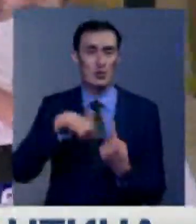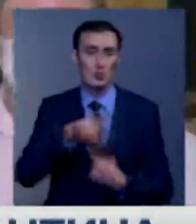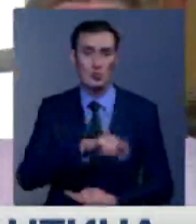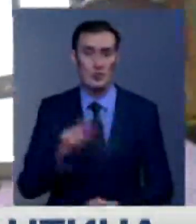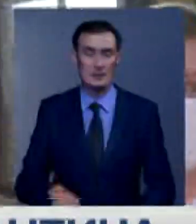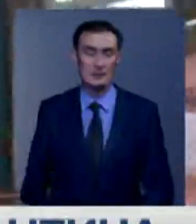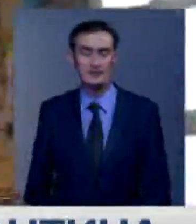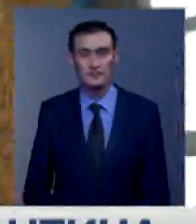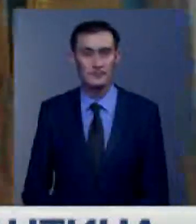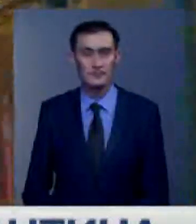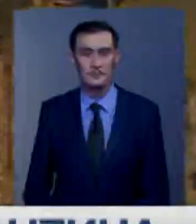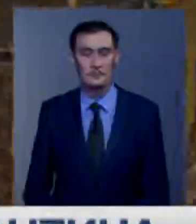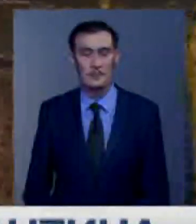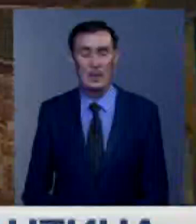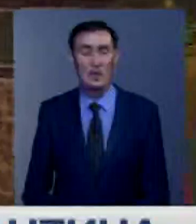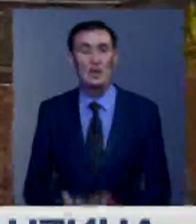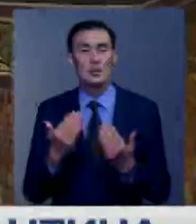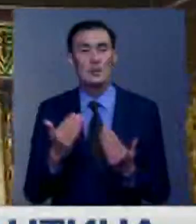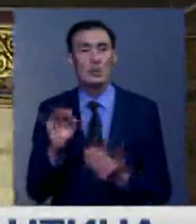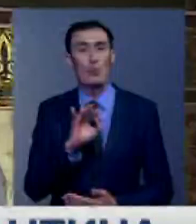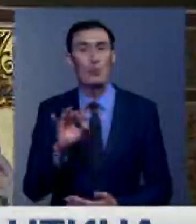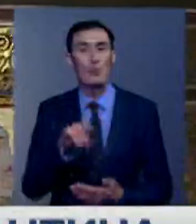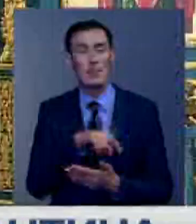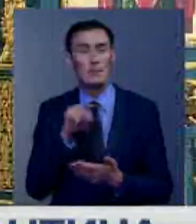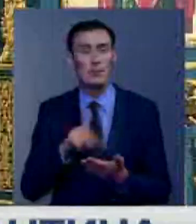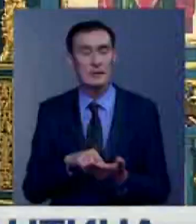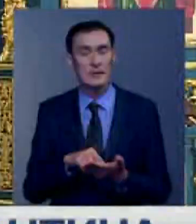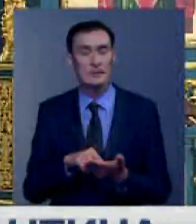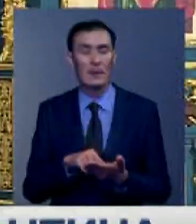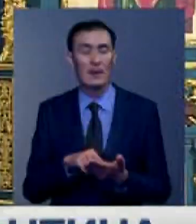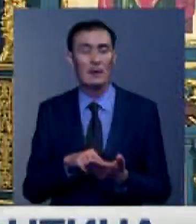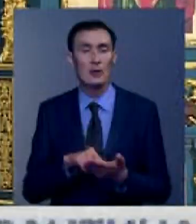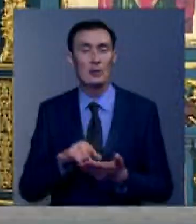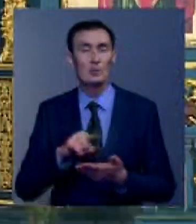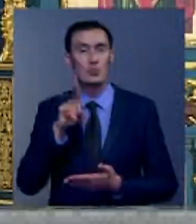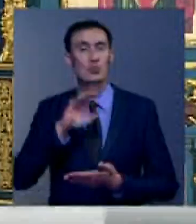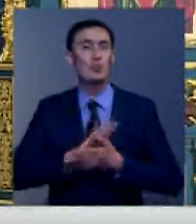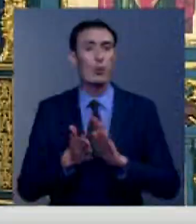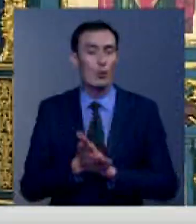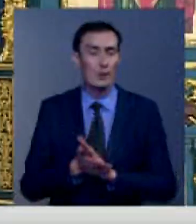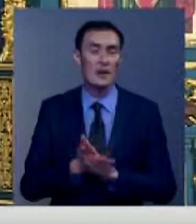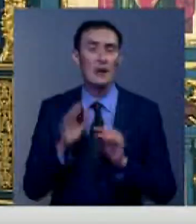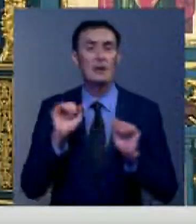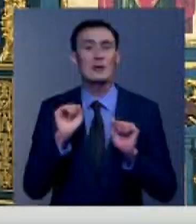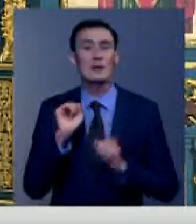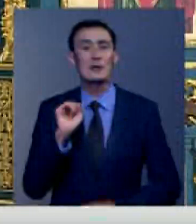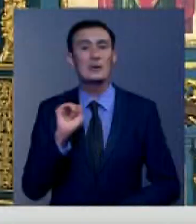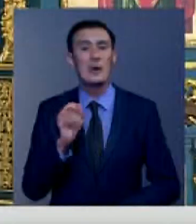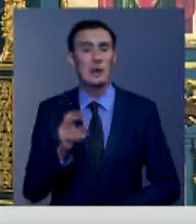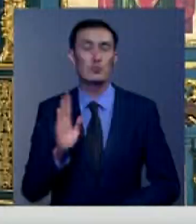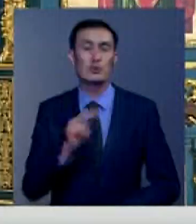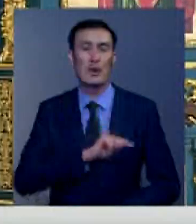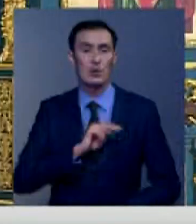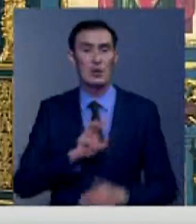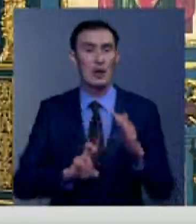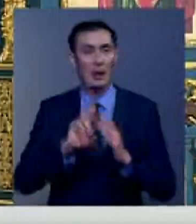людей. Что касается формата, в котором будет храм открыт, то прежде всего